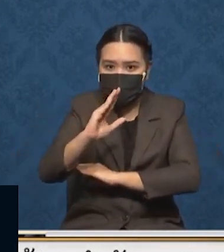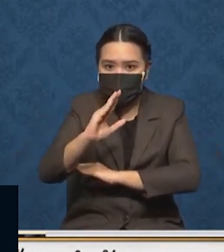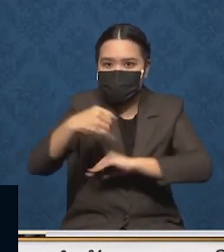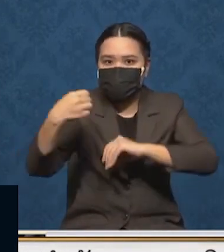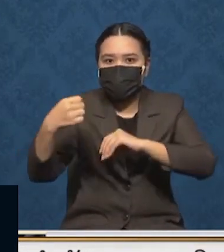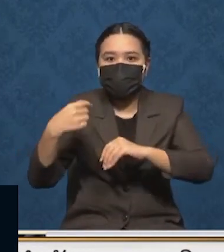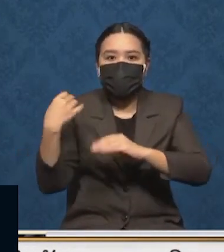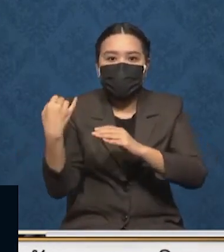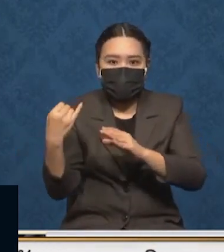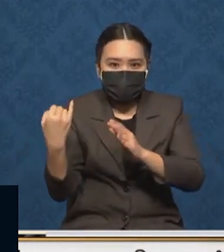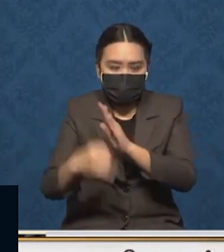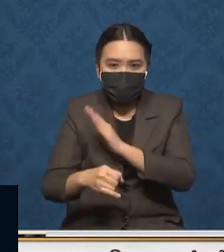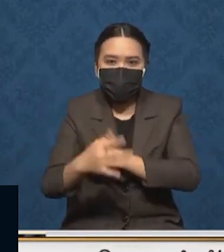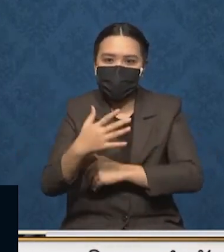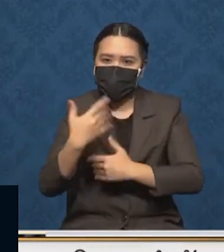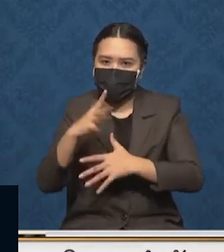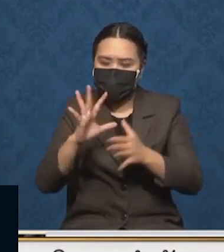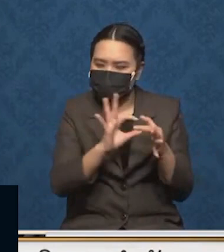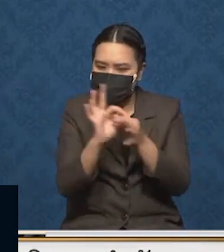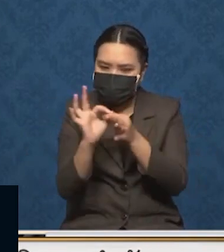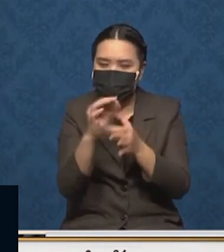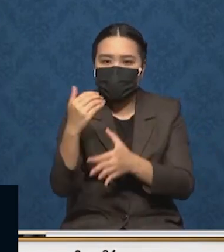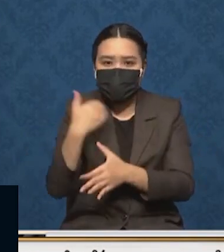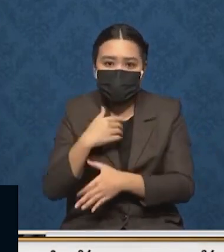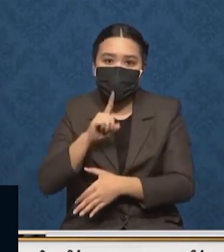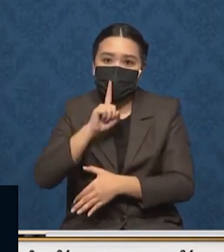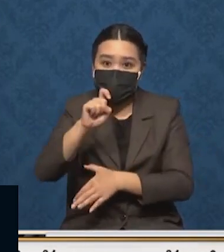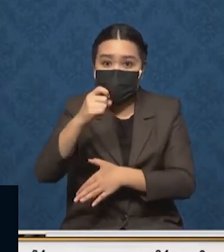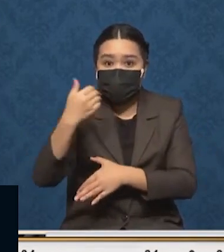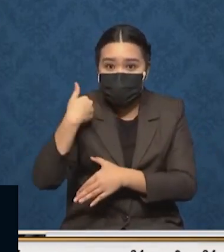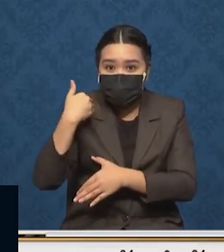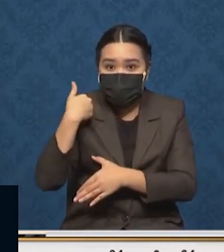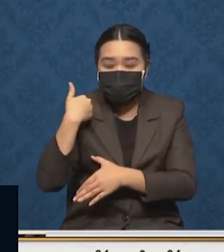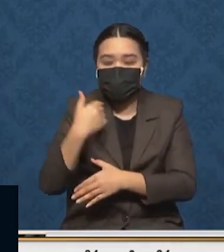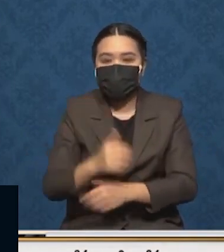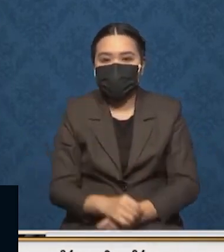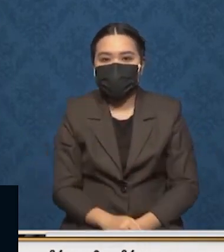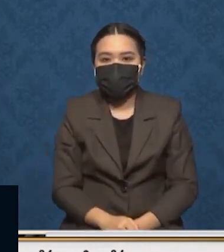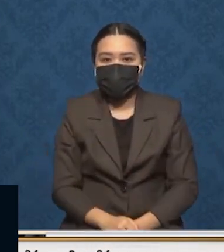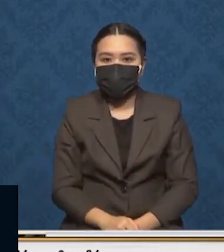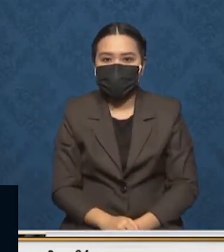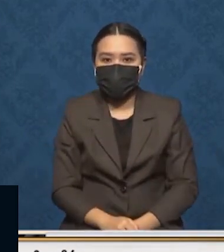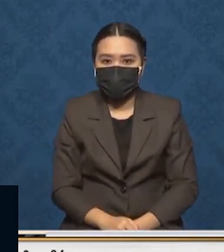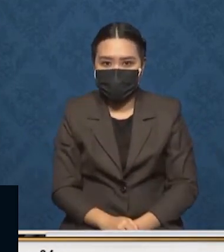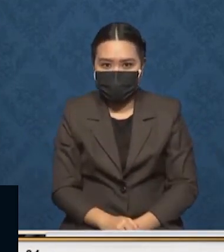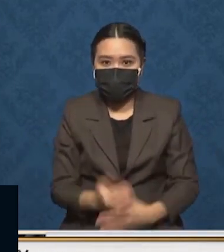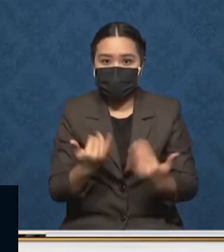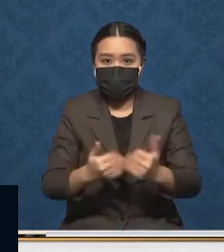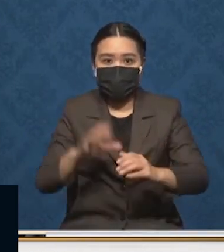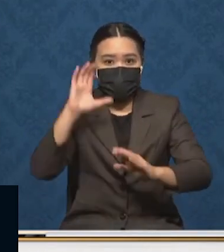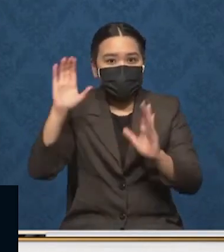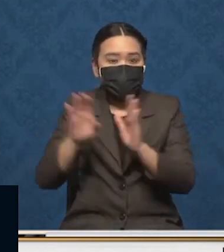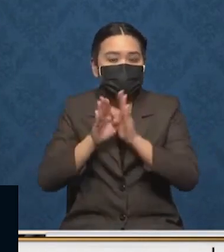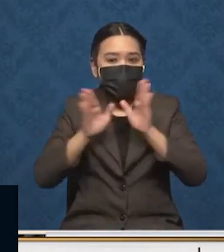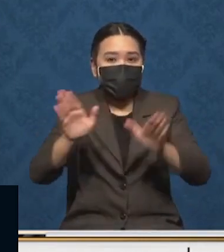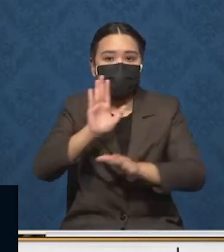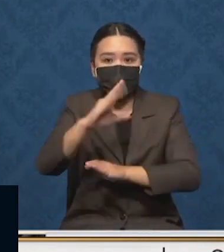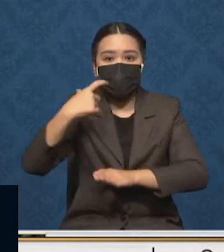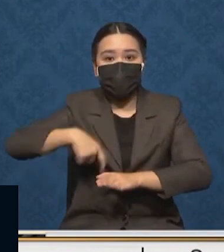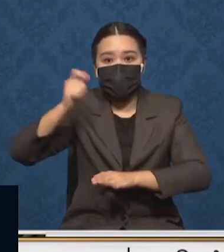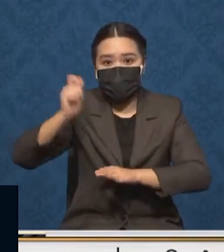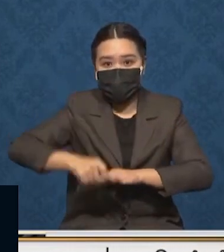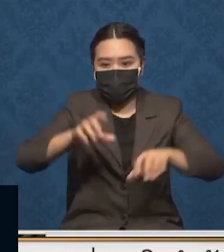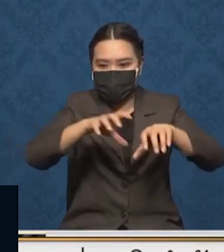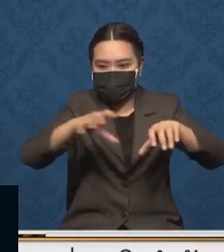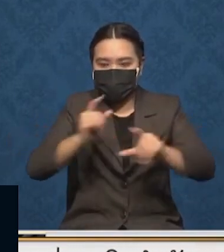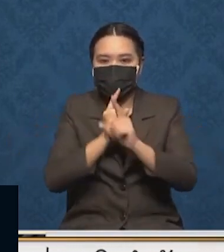ครับท่านได้ซักถามความชัดเจนประเด็นนี้หรือไม่ประการใดนั่นเป็นภาพใหญ่ของหน่วยงานที่เรียกว่าศาลในมา